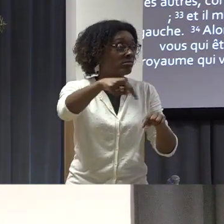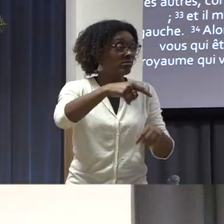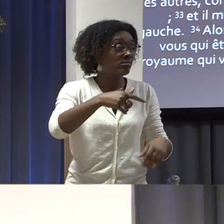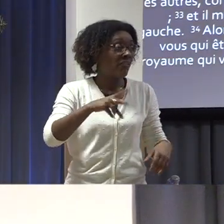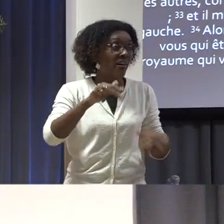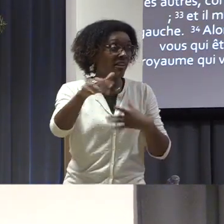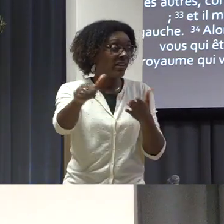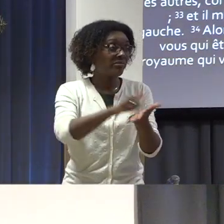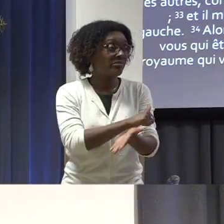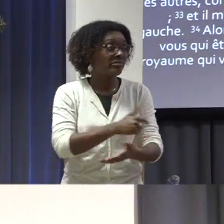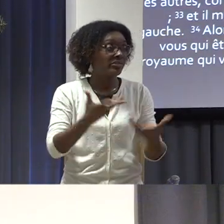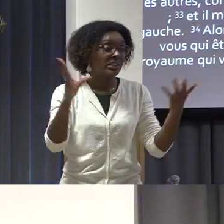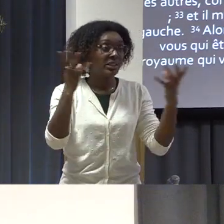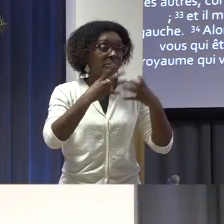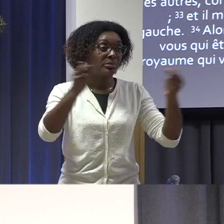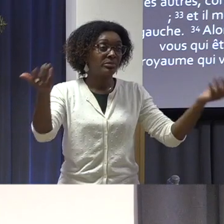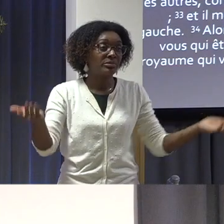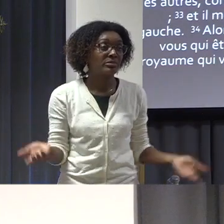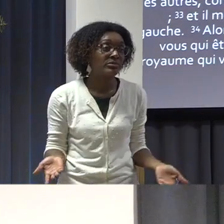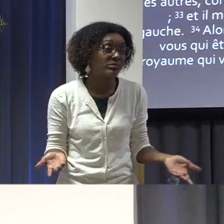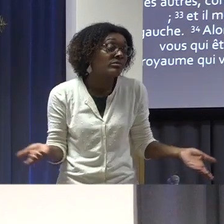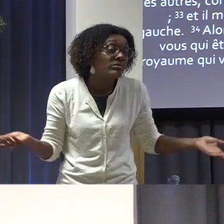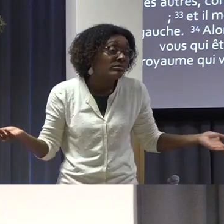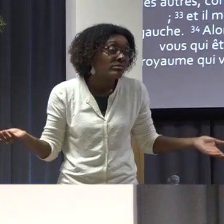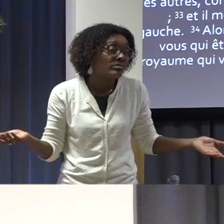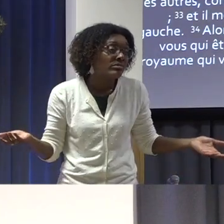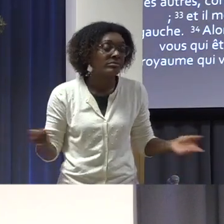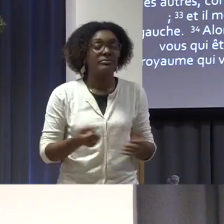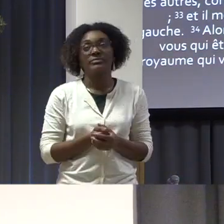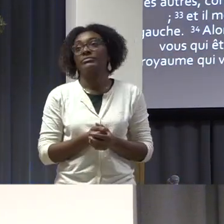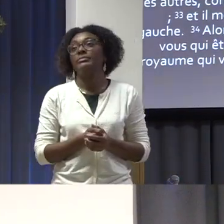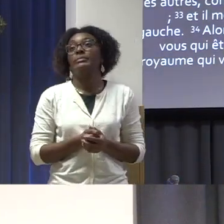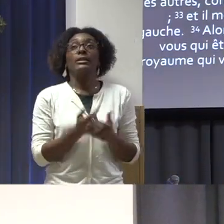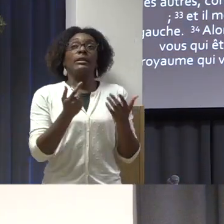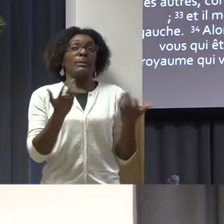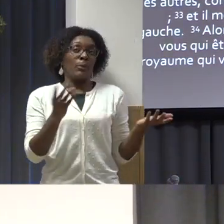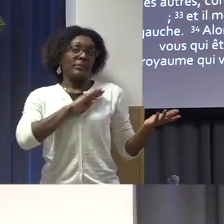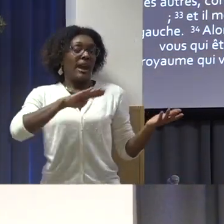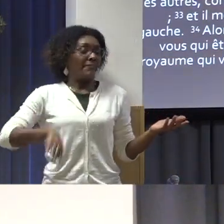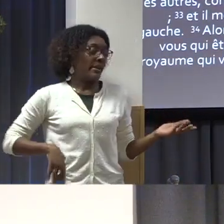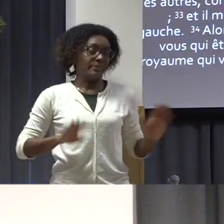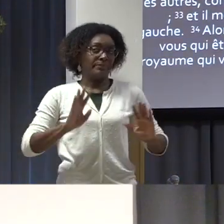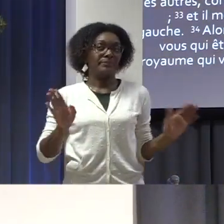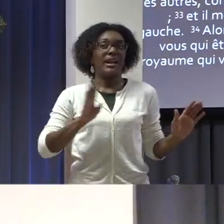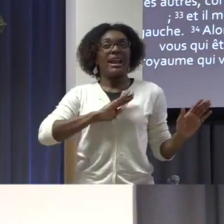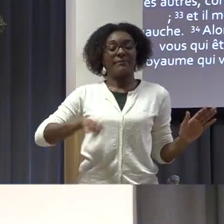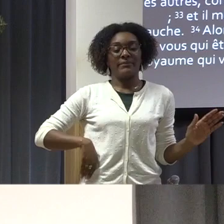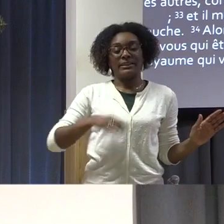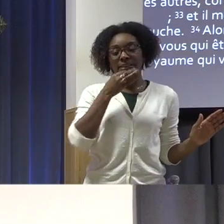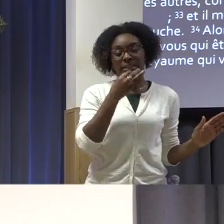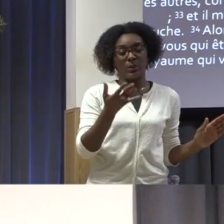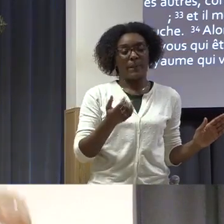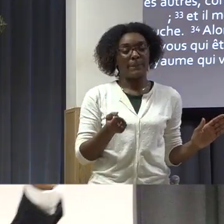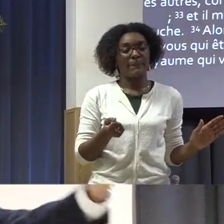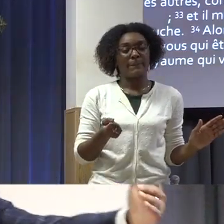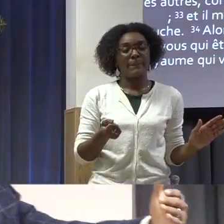choses qui seront détruits ainsi donc en termes de un mot de conclusion j'aimerais nous dira simplement que le monde ne retiennent pas de nous que